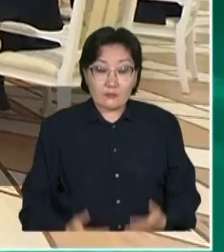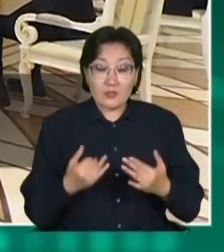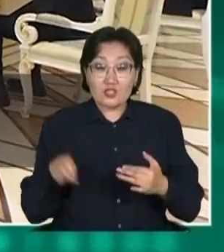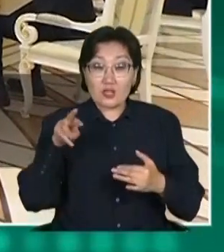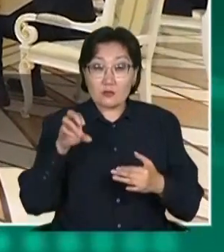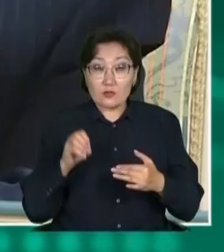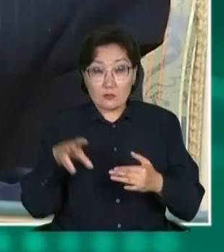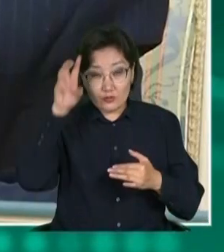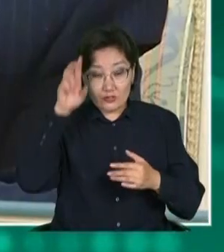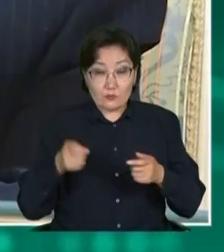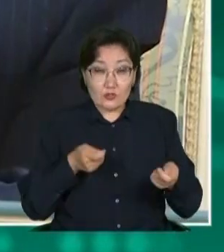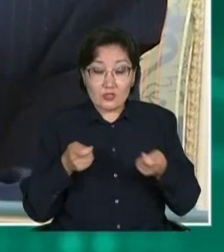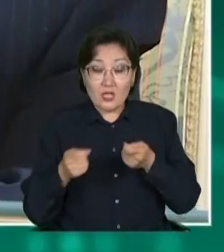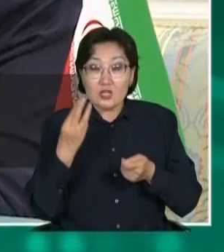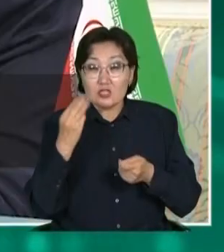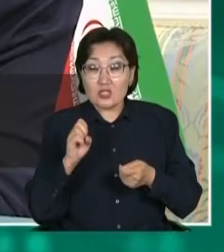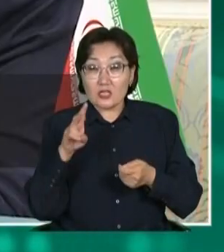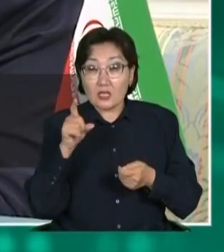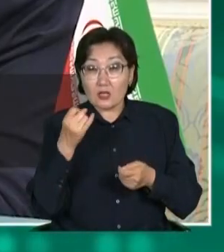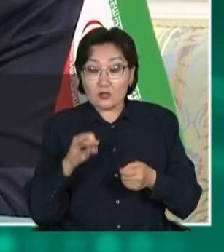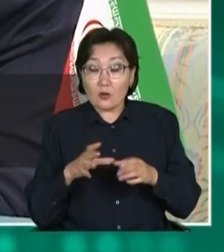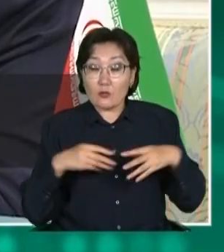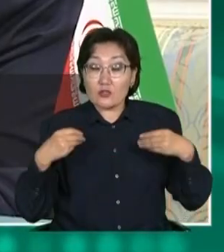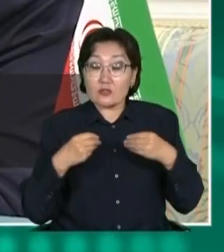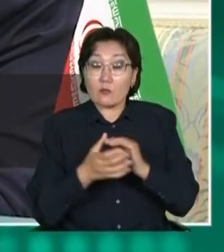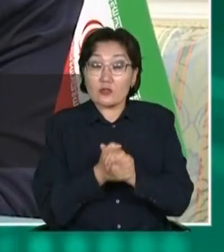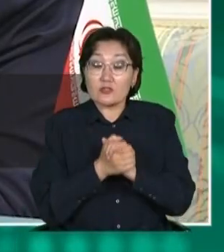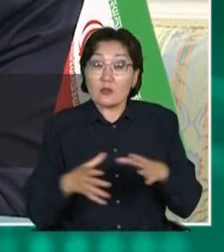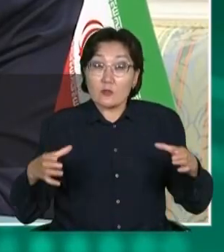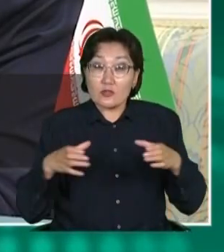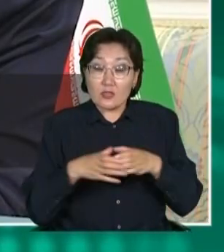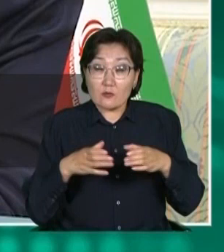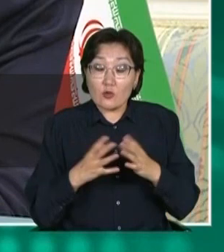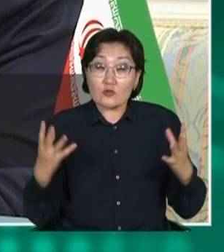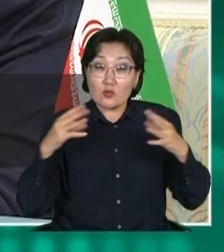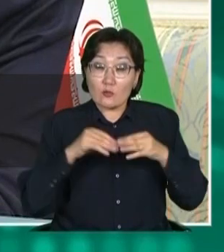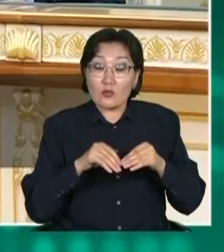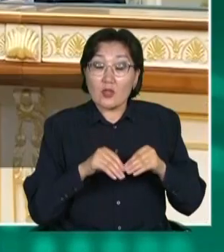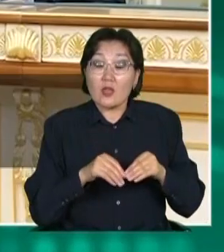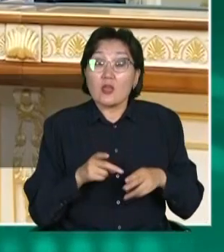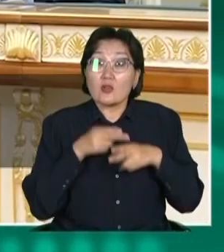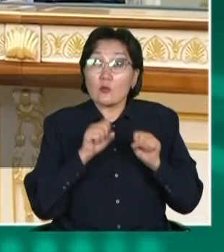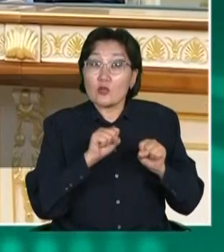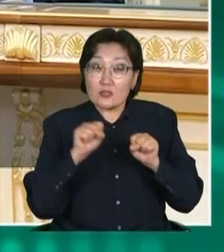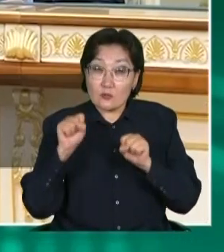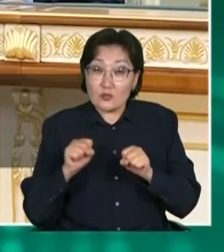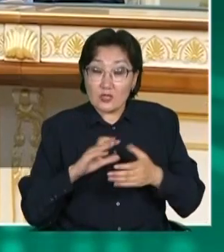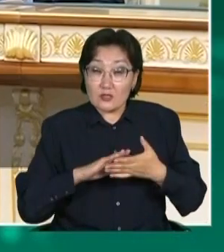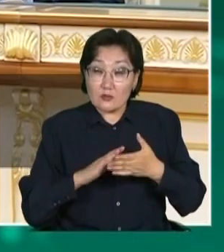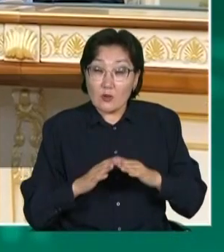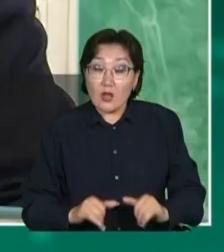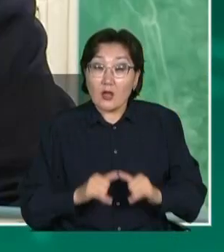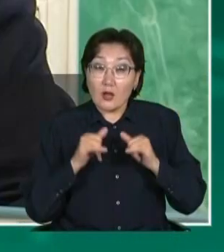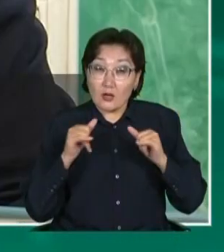Сонымен қатар мемлекет басшысы Шанхай ынтымақтастығы ұйымының ортақ сын-қатер мен қауіптерді еңсеру ісіндегі әлеуетін арттыру жұмыстары